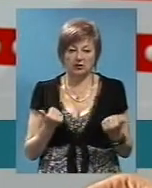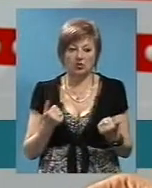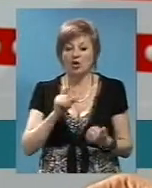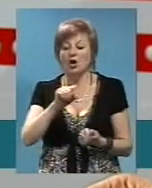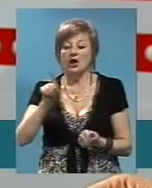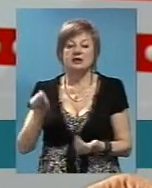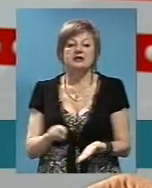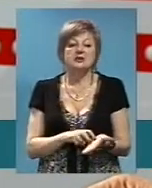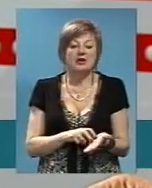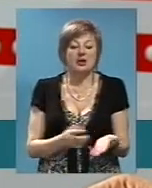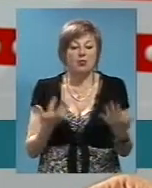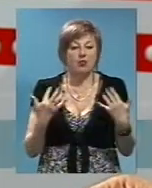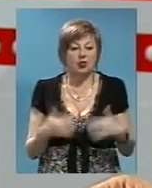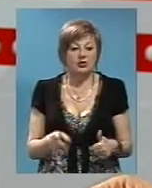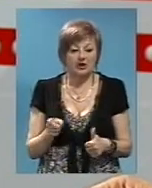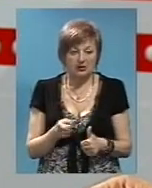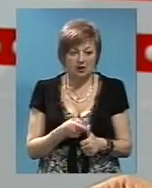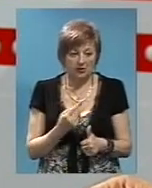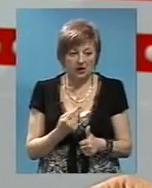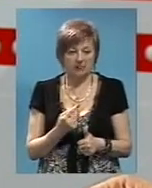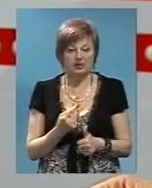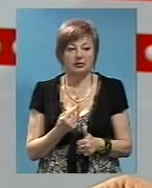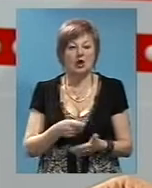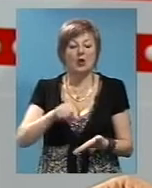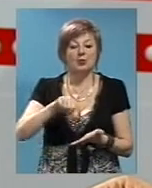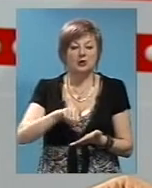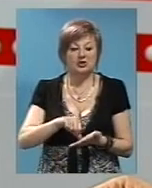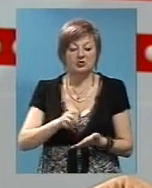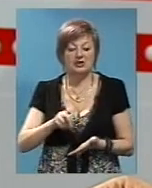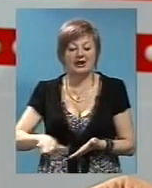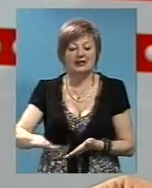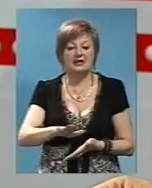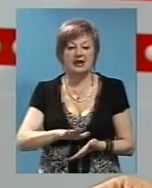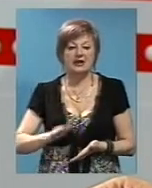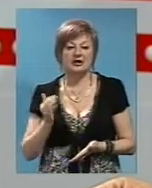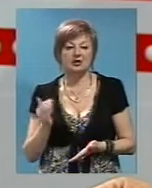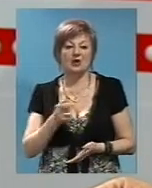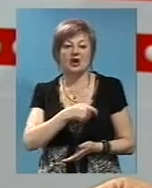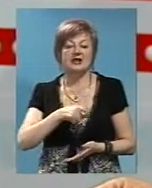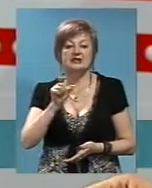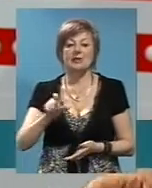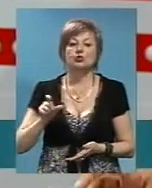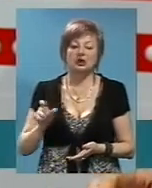бояться втратити, перш за все, присутність на їх території депутатів,